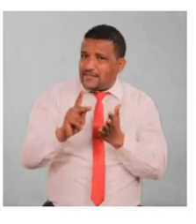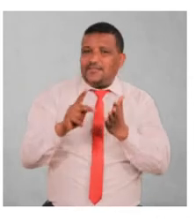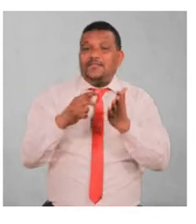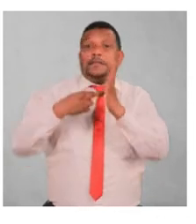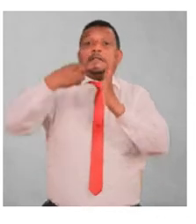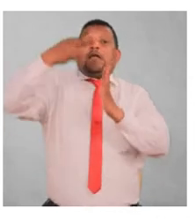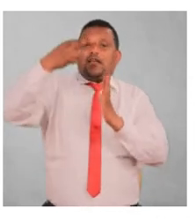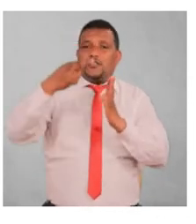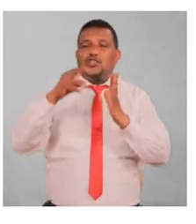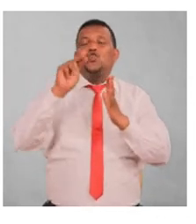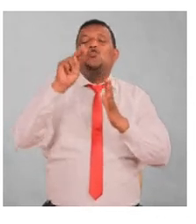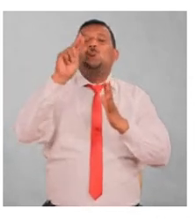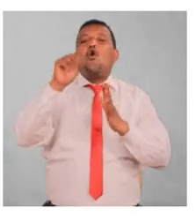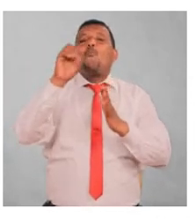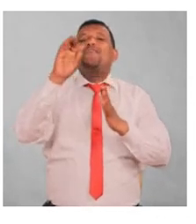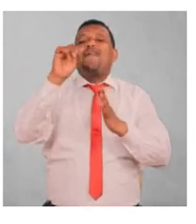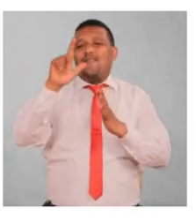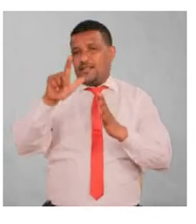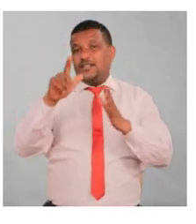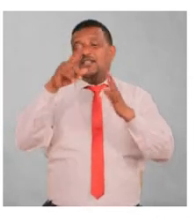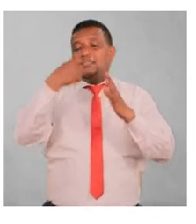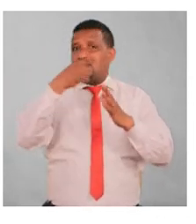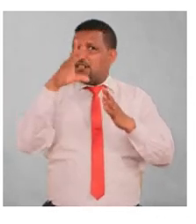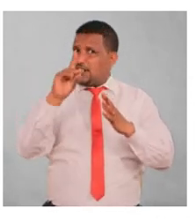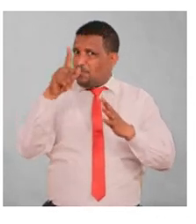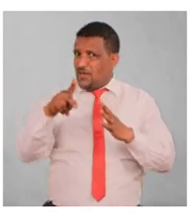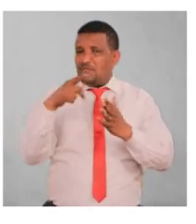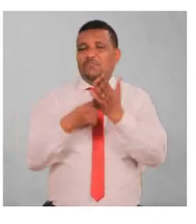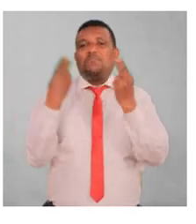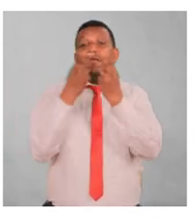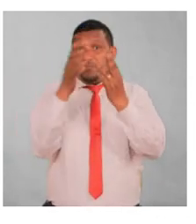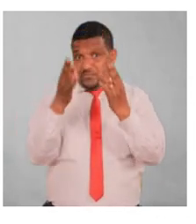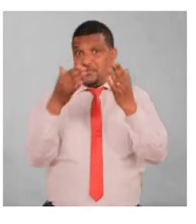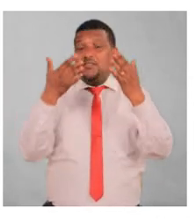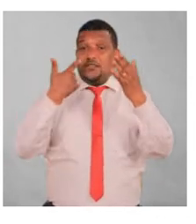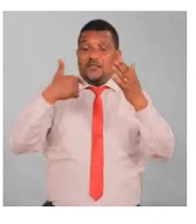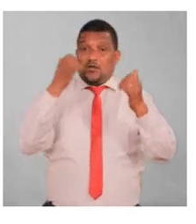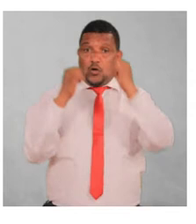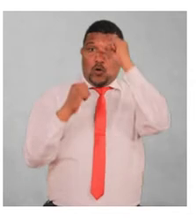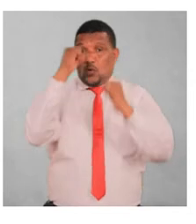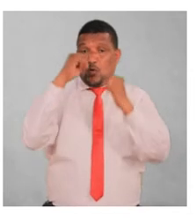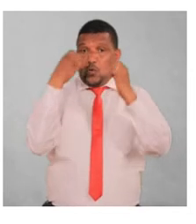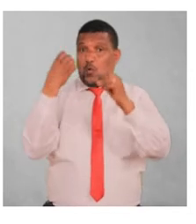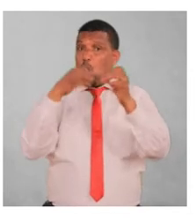subscribe and subscribe